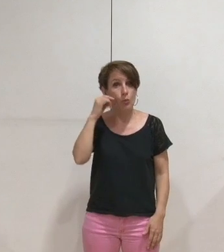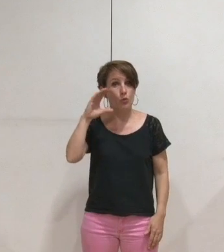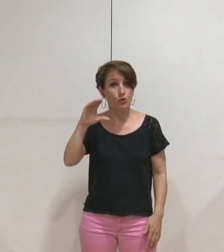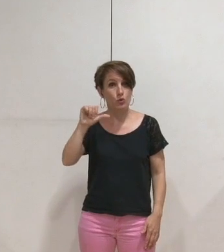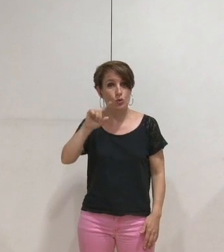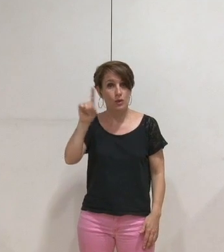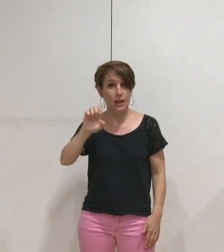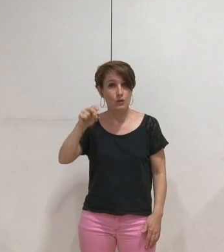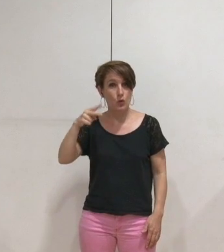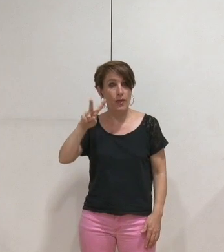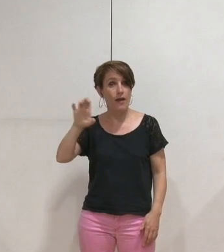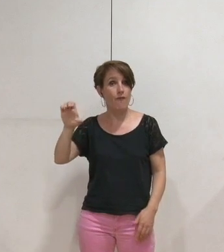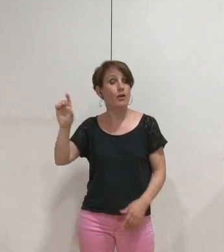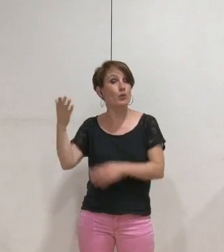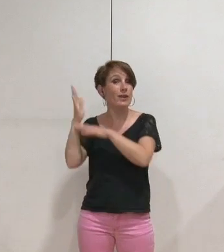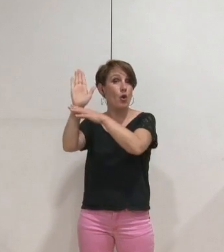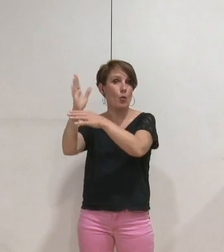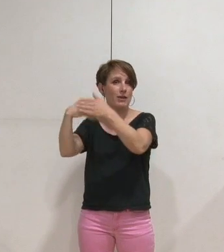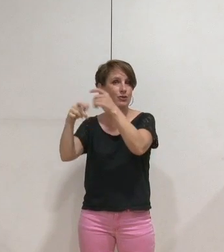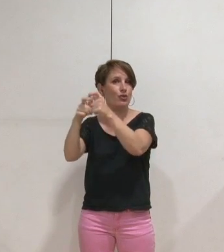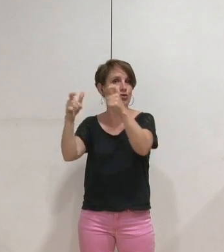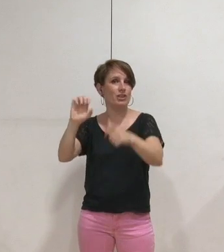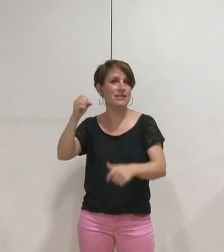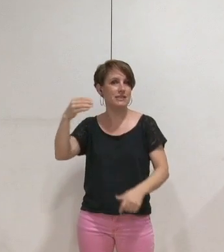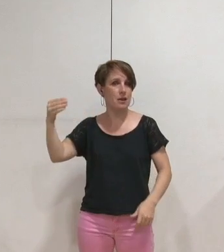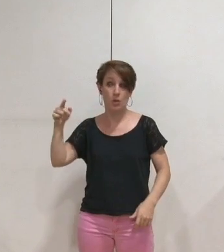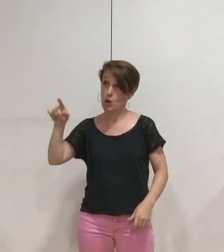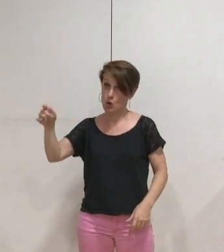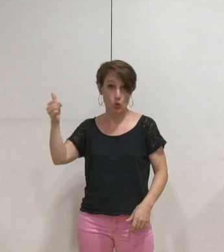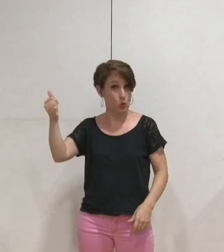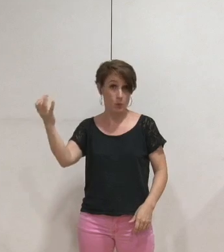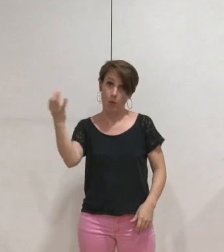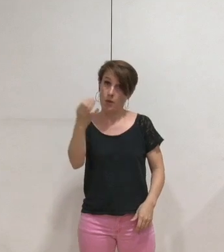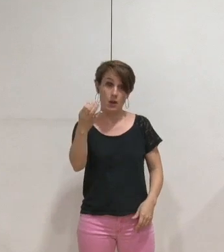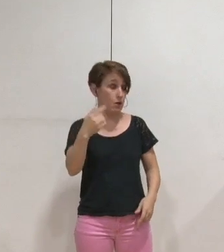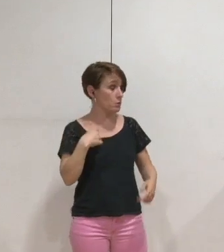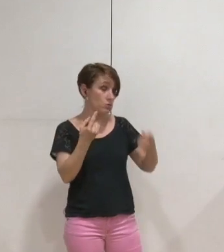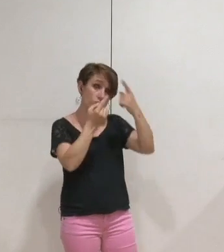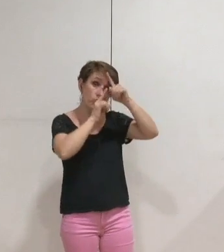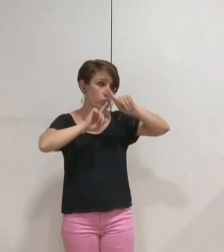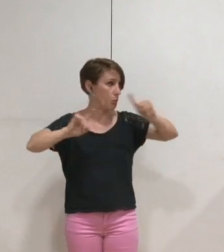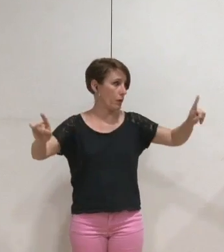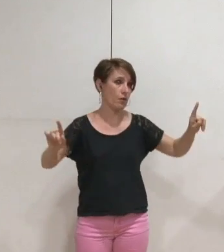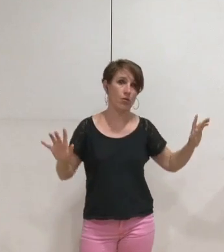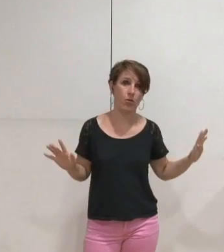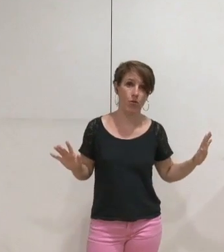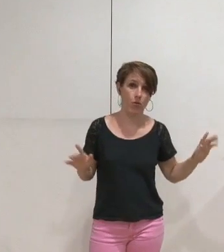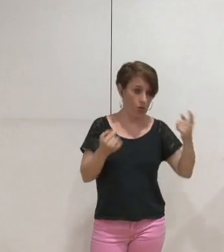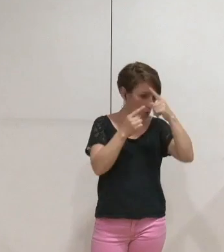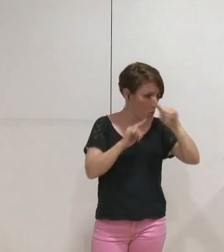SEM c'est VI ement opposé à la vente sur